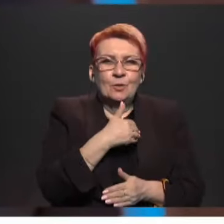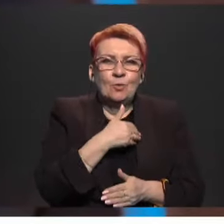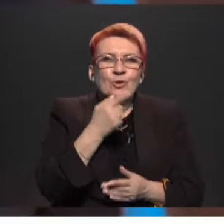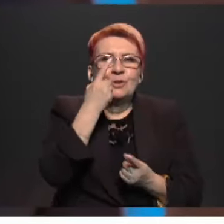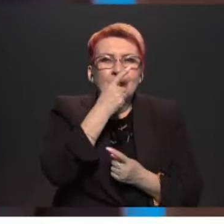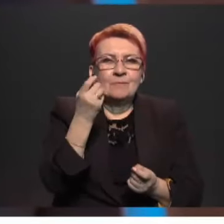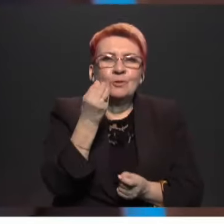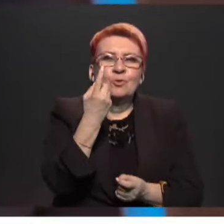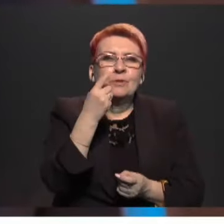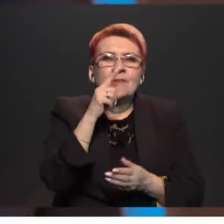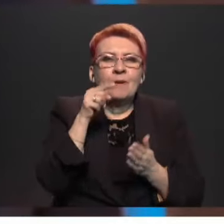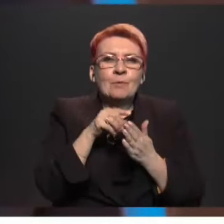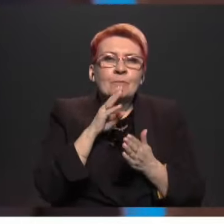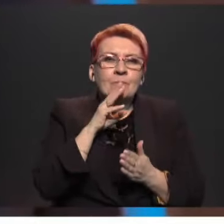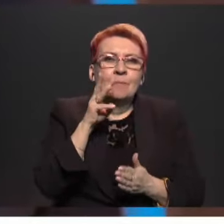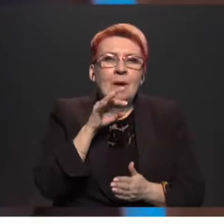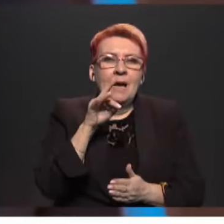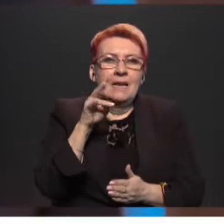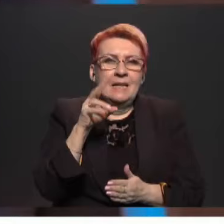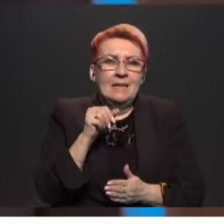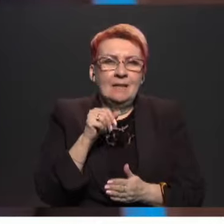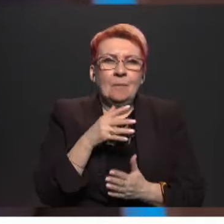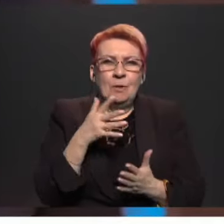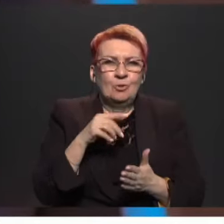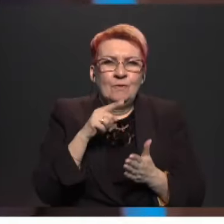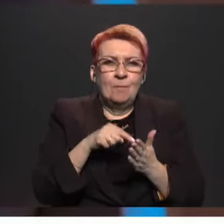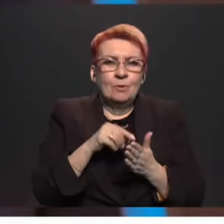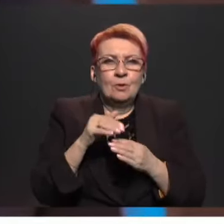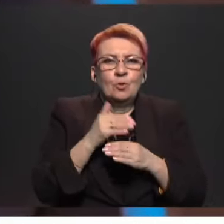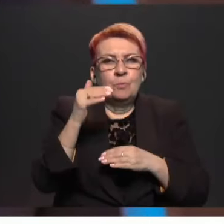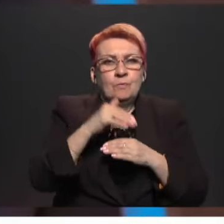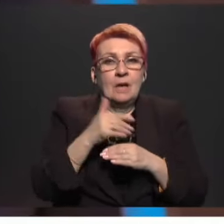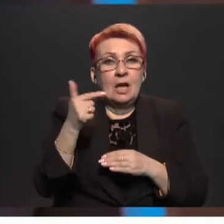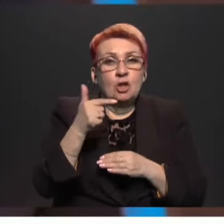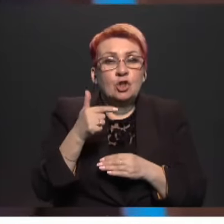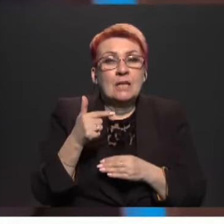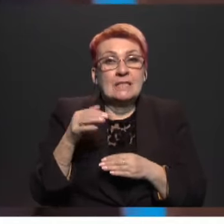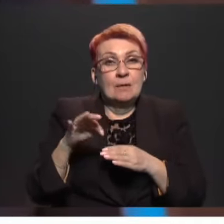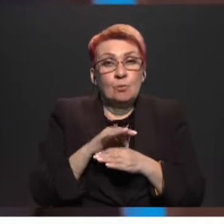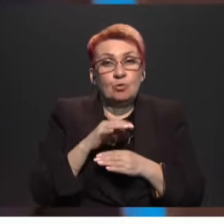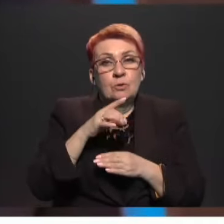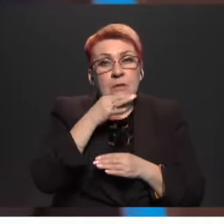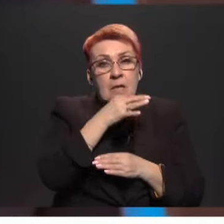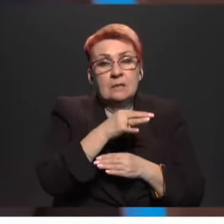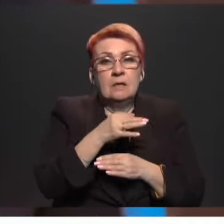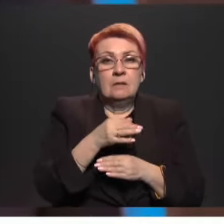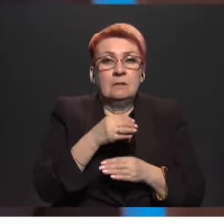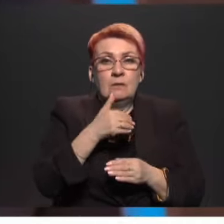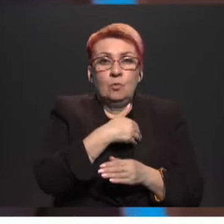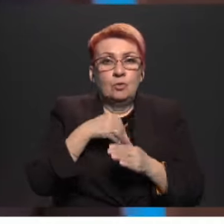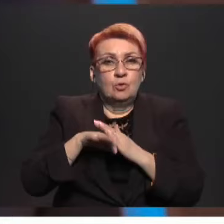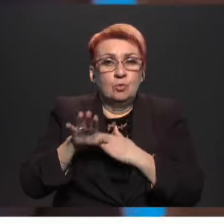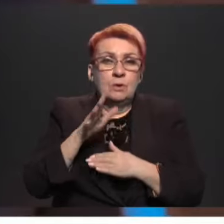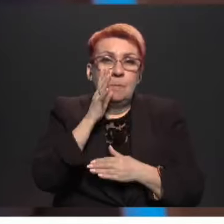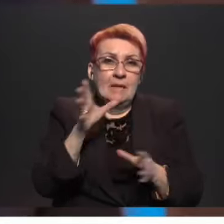один вопрос от Марины. Он довольно объемный. «Добрый вечер», пишет она. «Мой гражданский муж говорит, что больше не хочет со мной жить. Живем